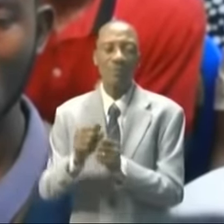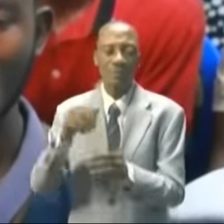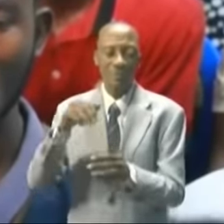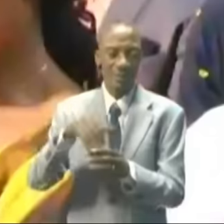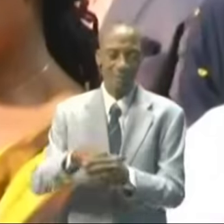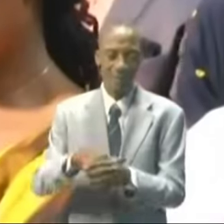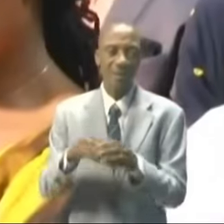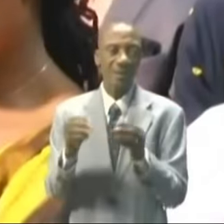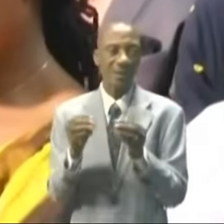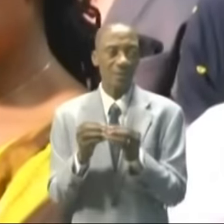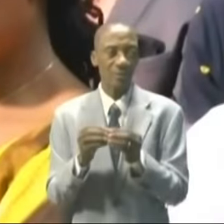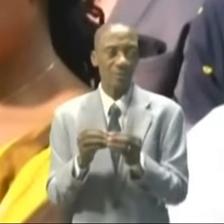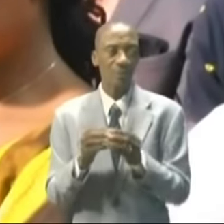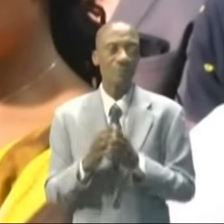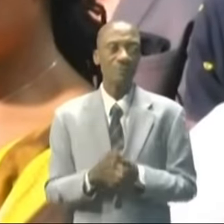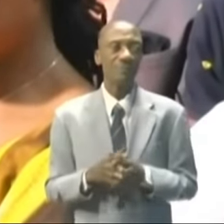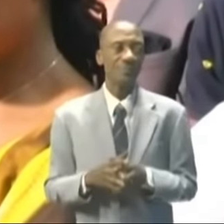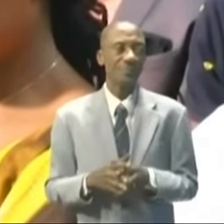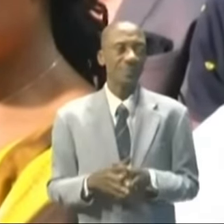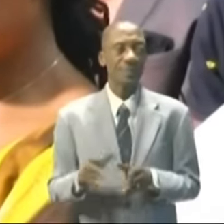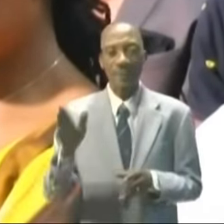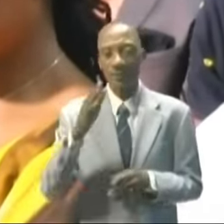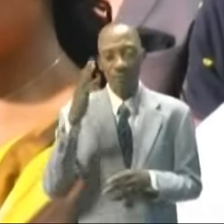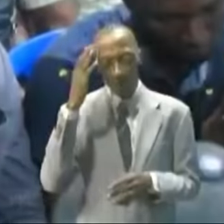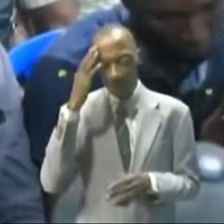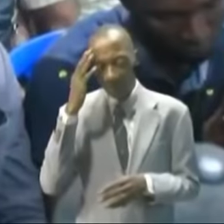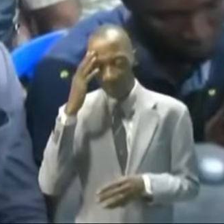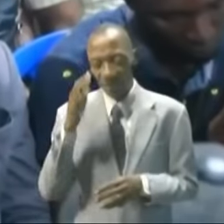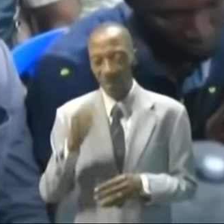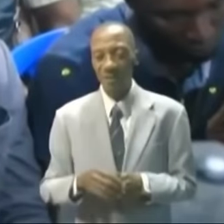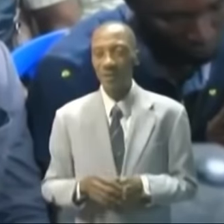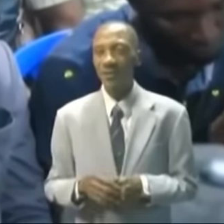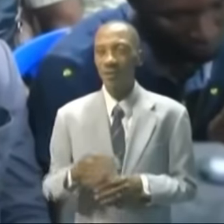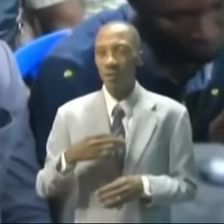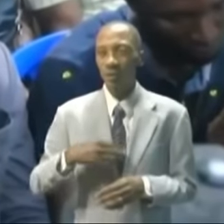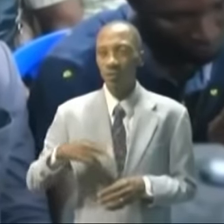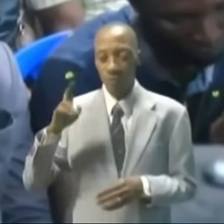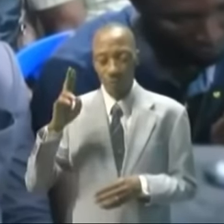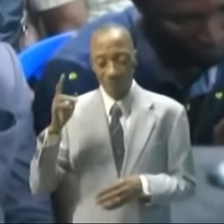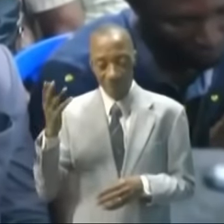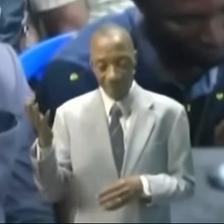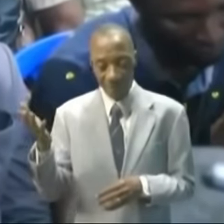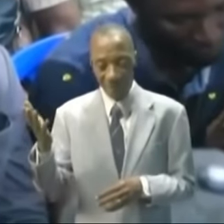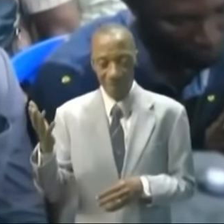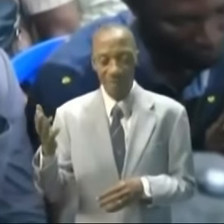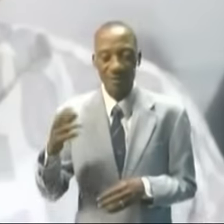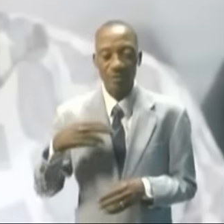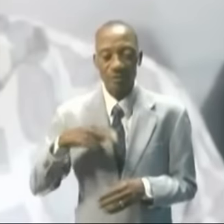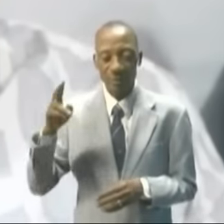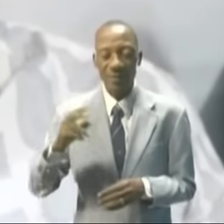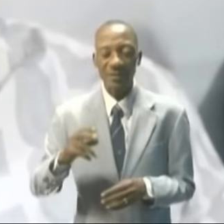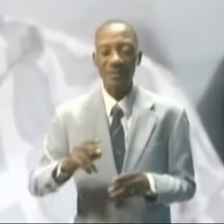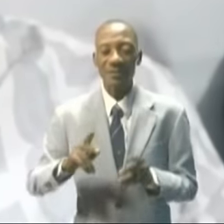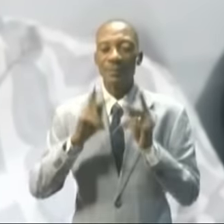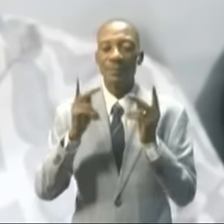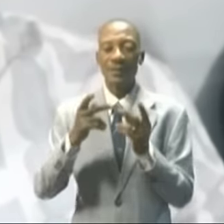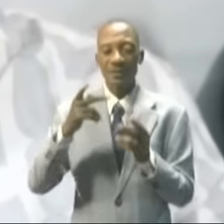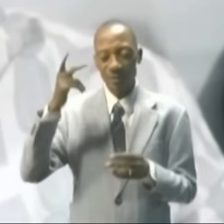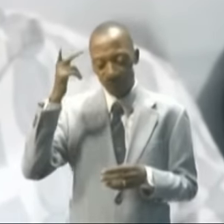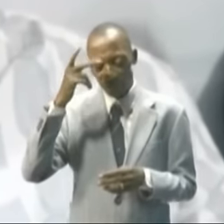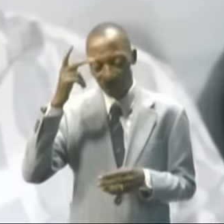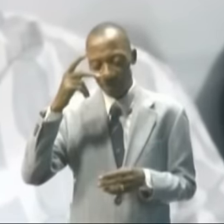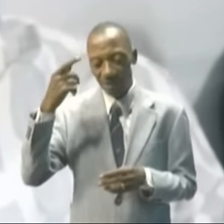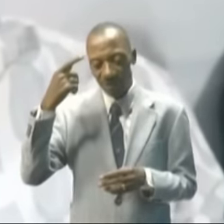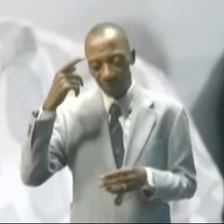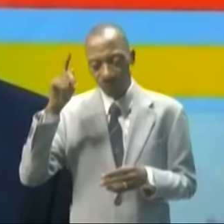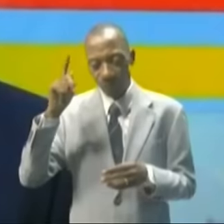du deuxième quinquennat du président de la République Félix Tshisekedi. Ces échanges, organisés et animés devant la presse par